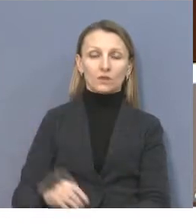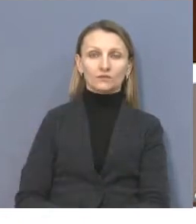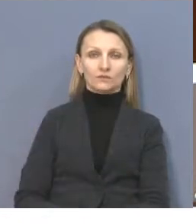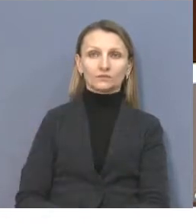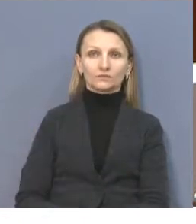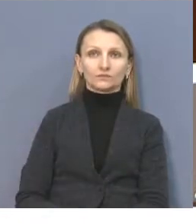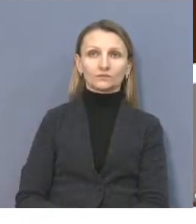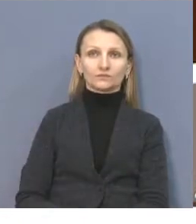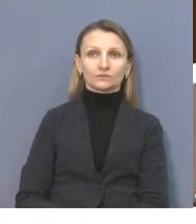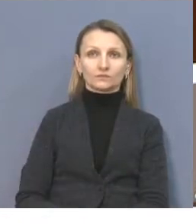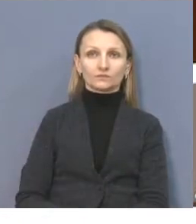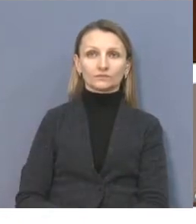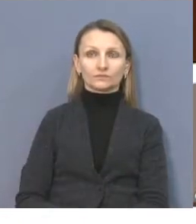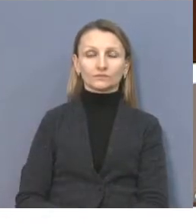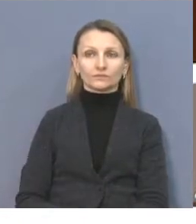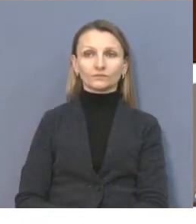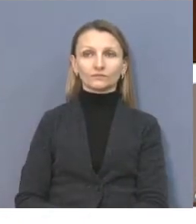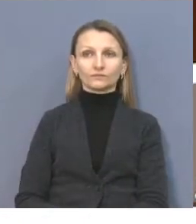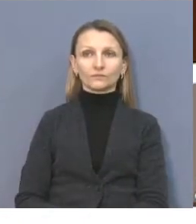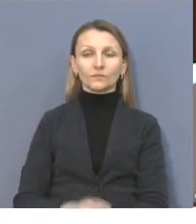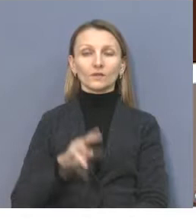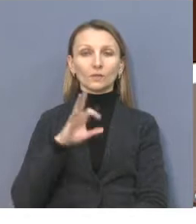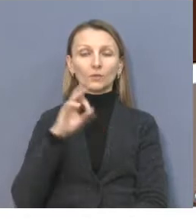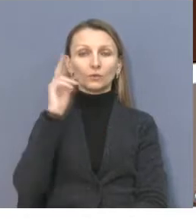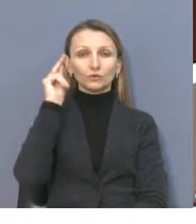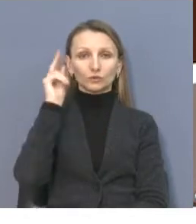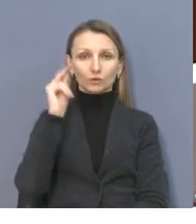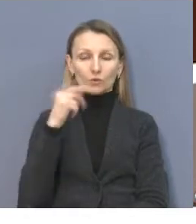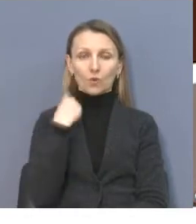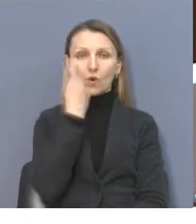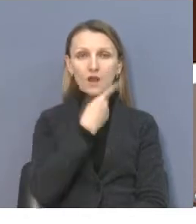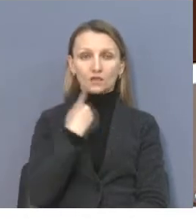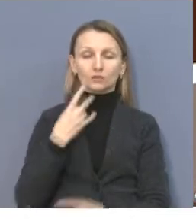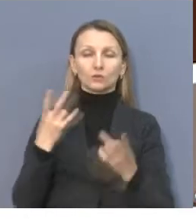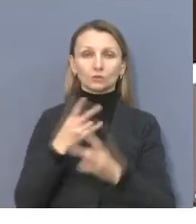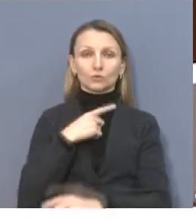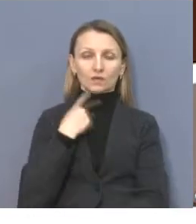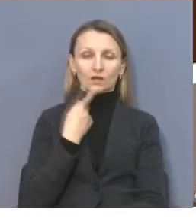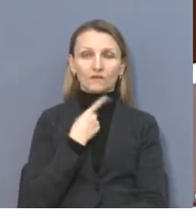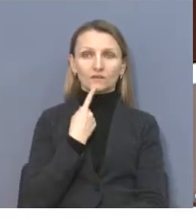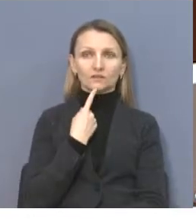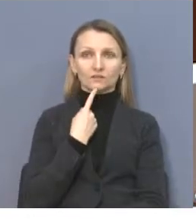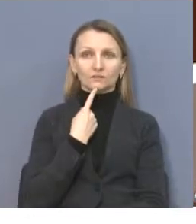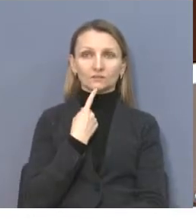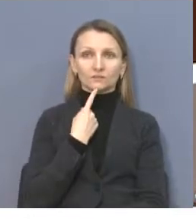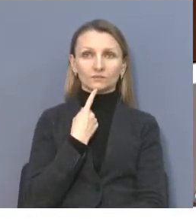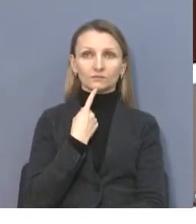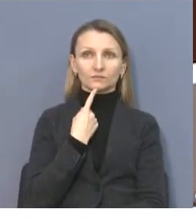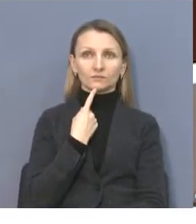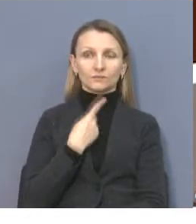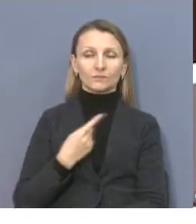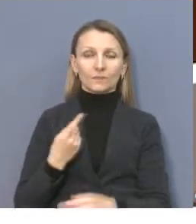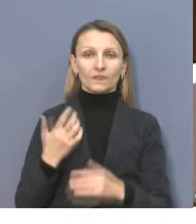текущем году вот у по количеству лист надо говорить что в